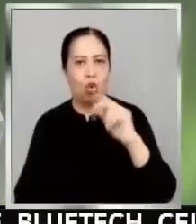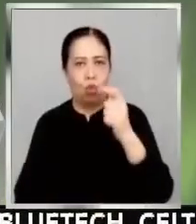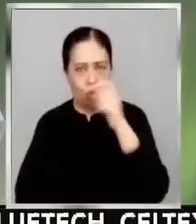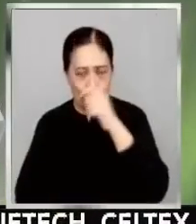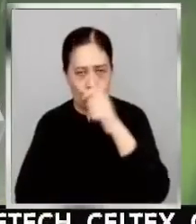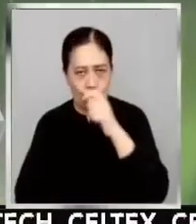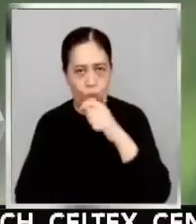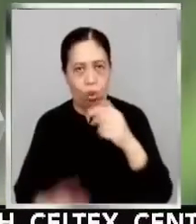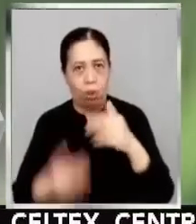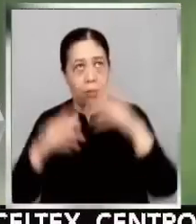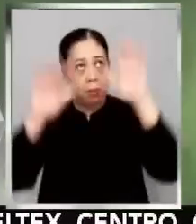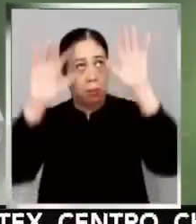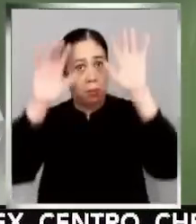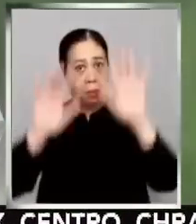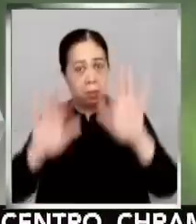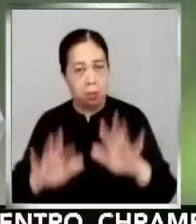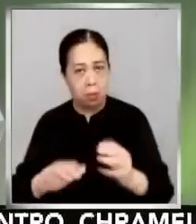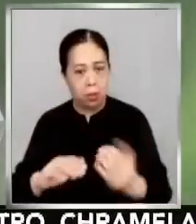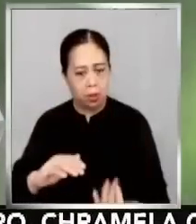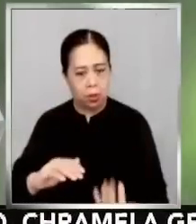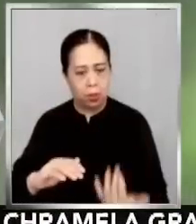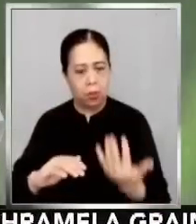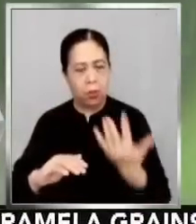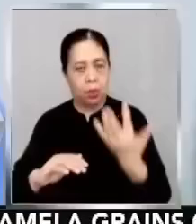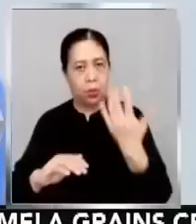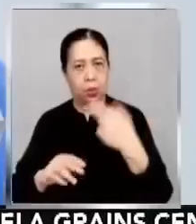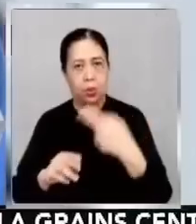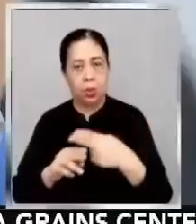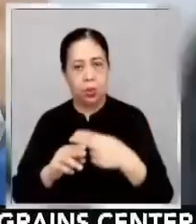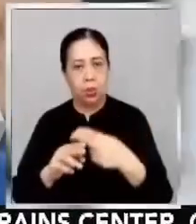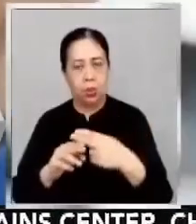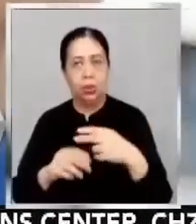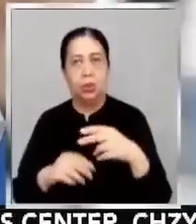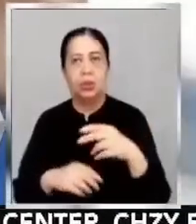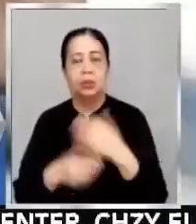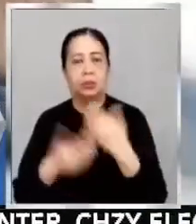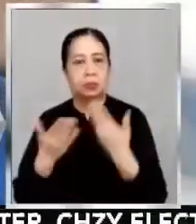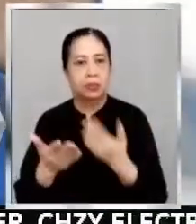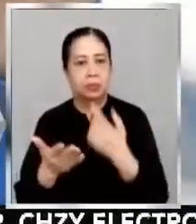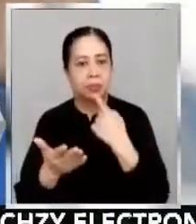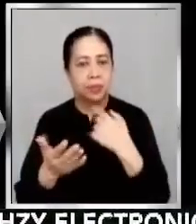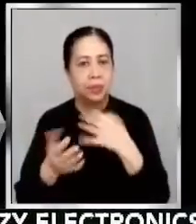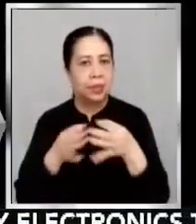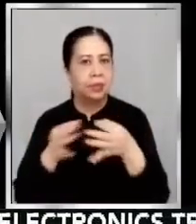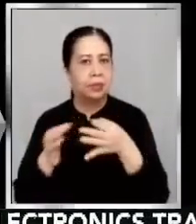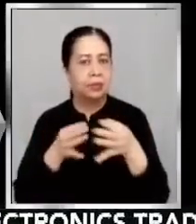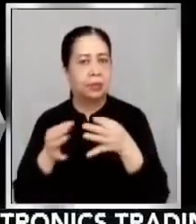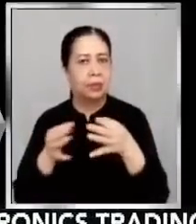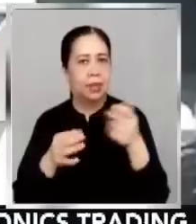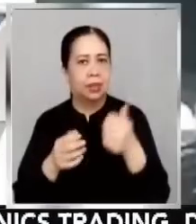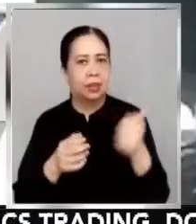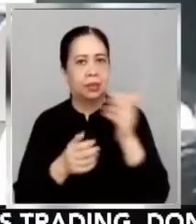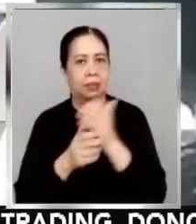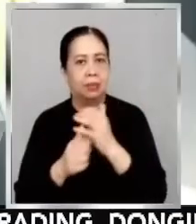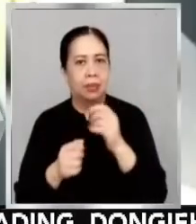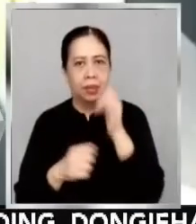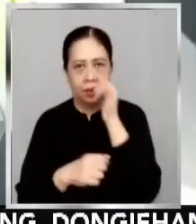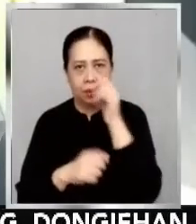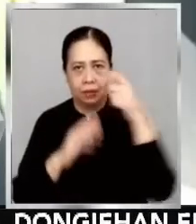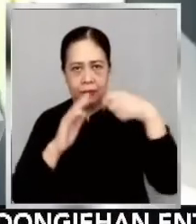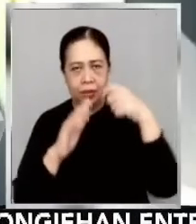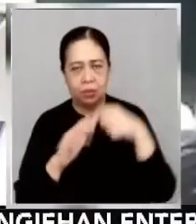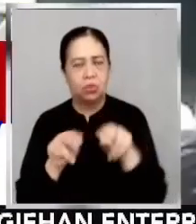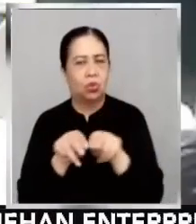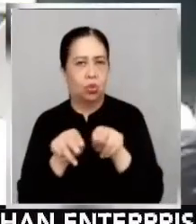bumagsak sa lupa, nag-evaporate, ang tawag naman dito ay phantom rain. Samantala, may paliwanag naman ng mga eksperto sa na-videohan ni Jay. Normal yan, na